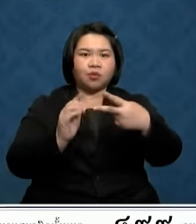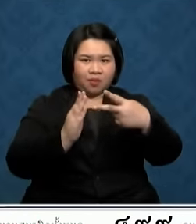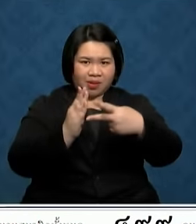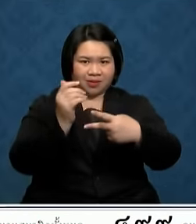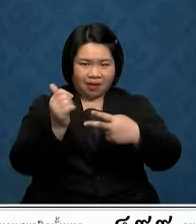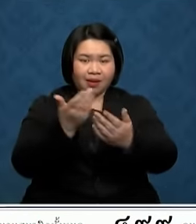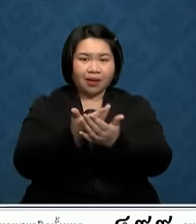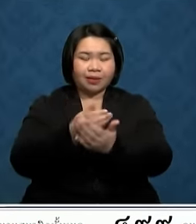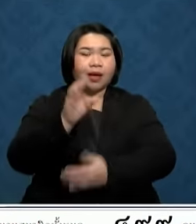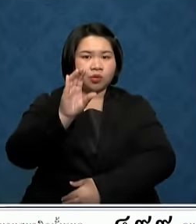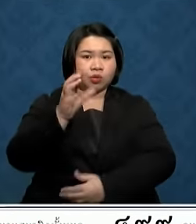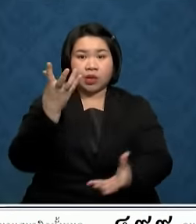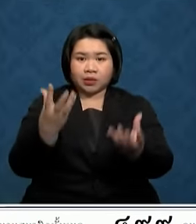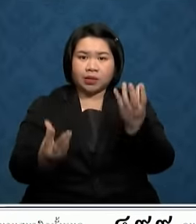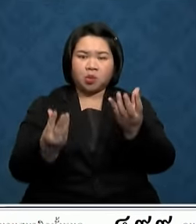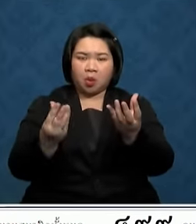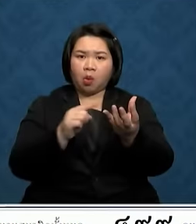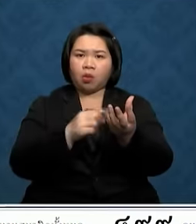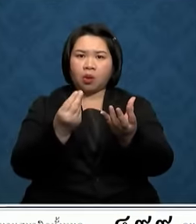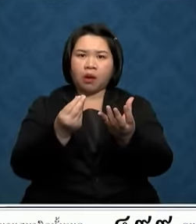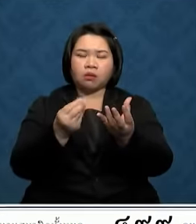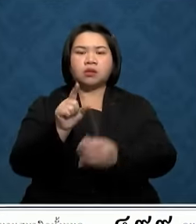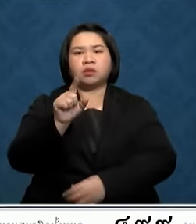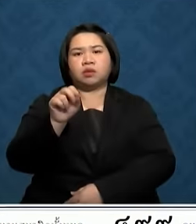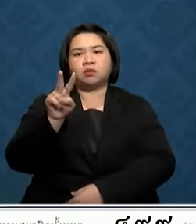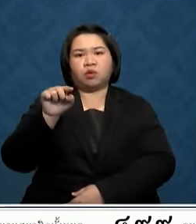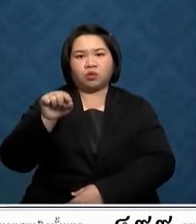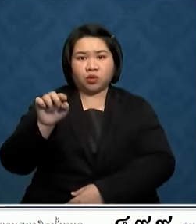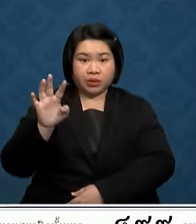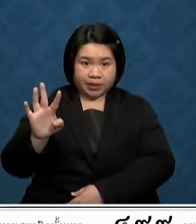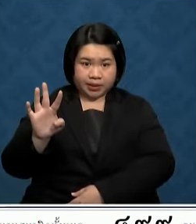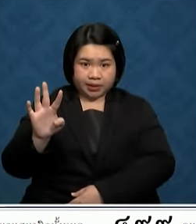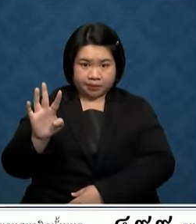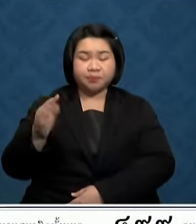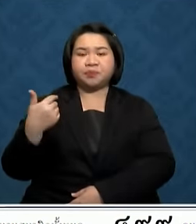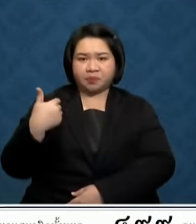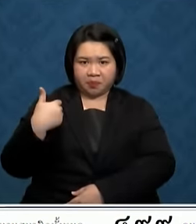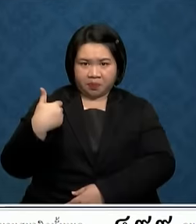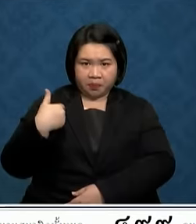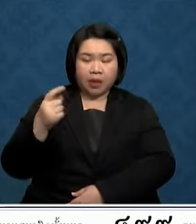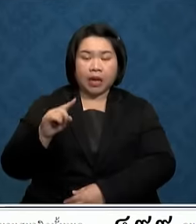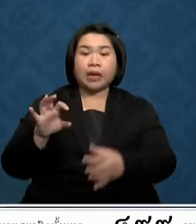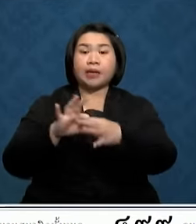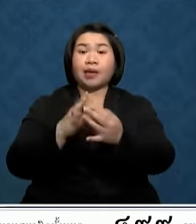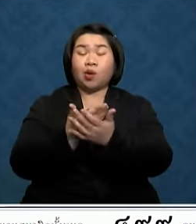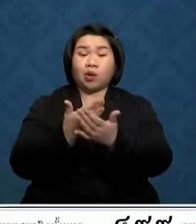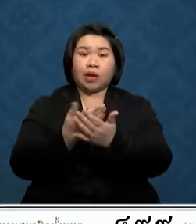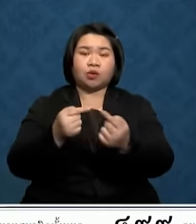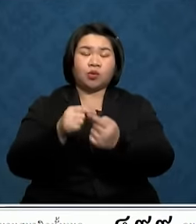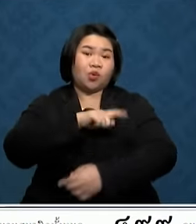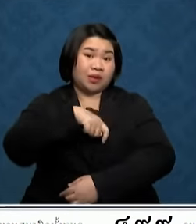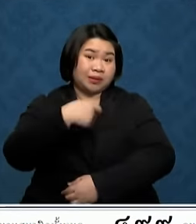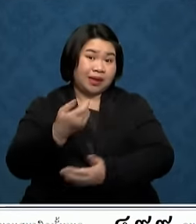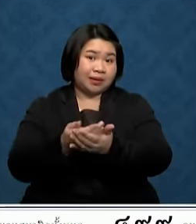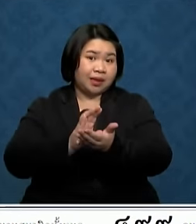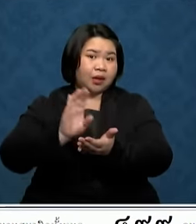จ่ายลงทุนจะมีสัดส่วนสูงมากนะคะถึง 22.4 perแล้วก็เอ่อในส่วนของรายจ่ายลงทุนก็ยังจะเกินกว่า